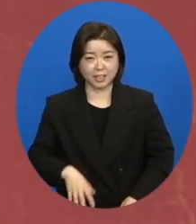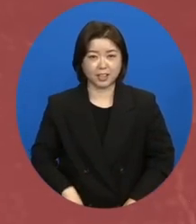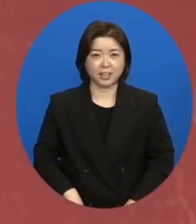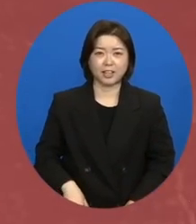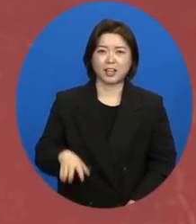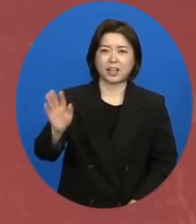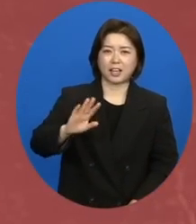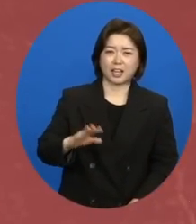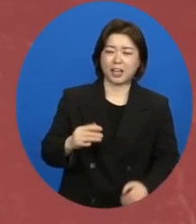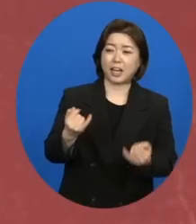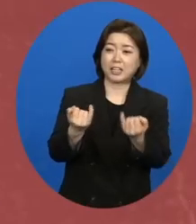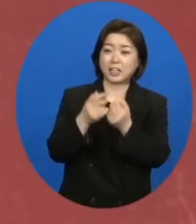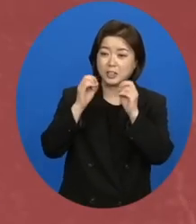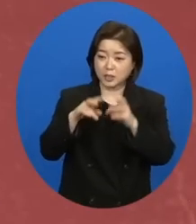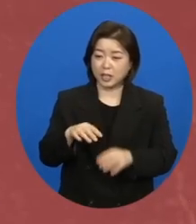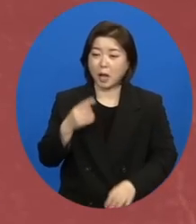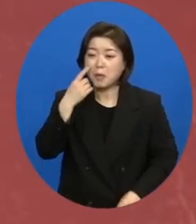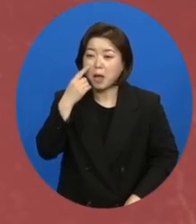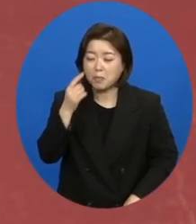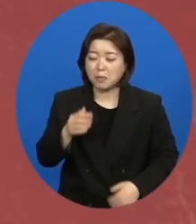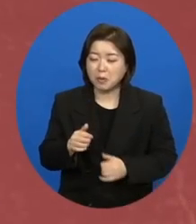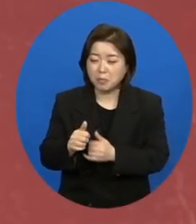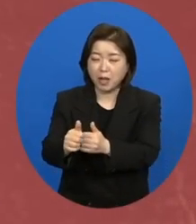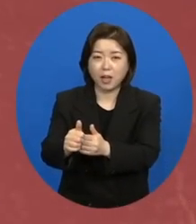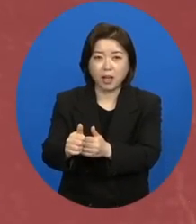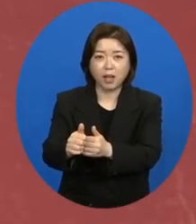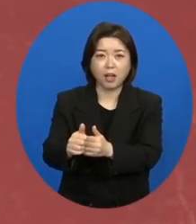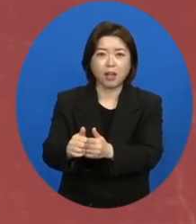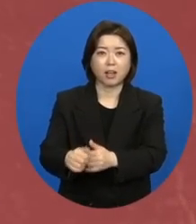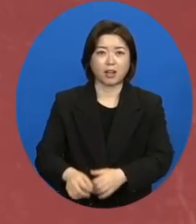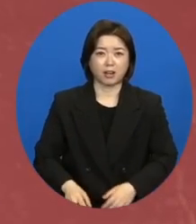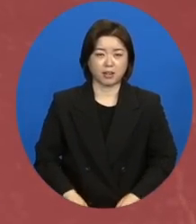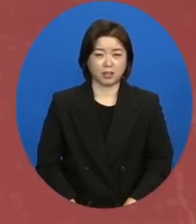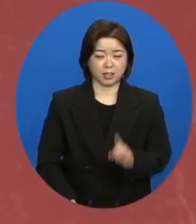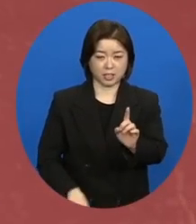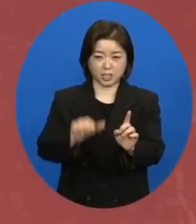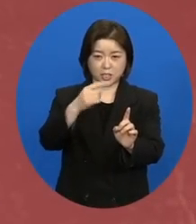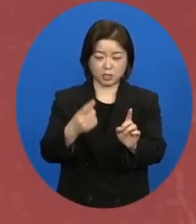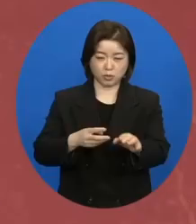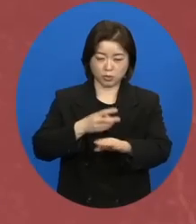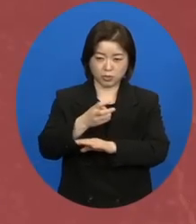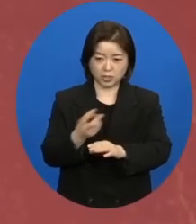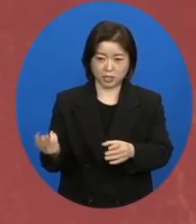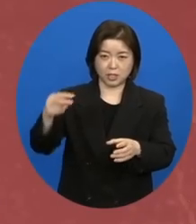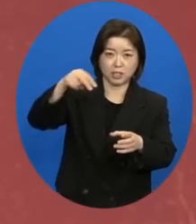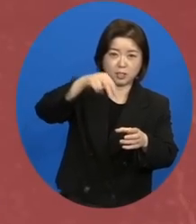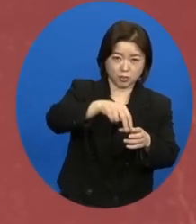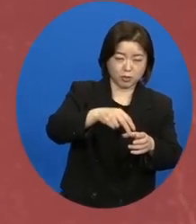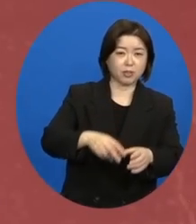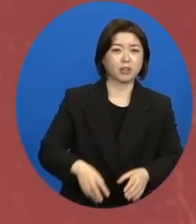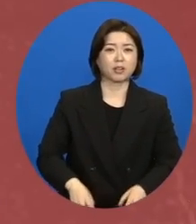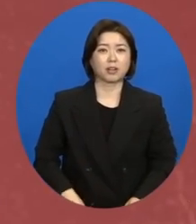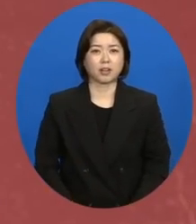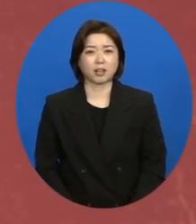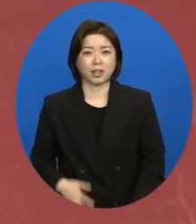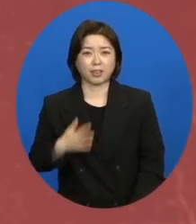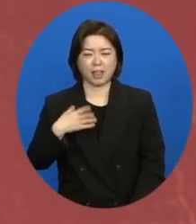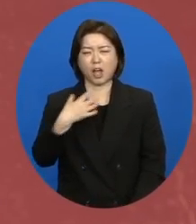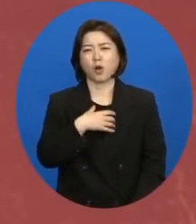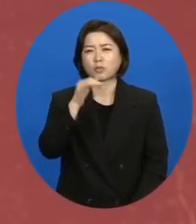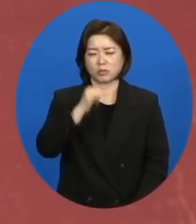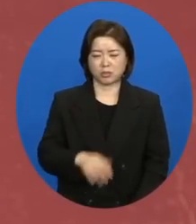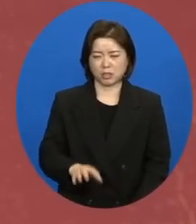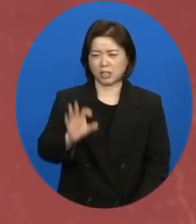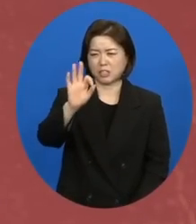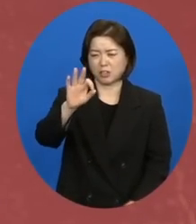여성계가 어떻게 가는지 한번 따라가 봐야겠다. 그래서 딱 따라갔는데 1호차를 딱 타는 순대. 나는 걱정했어요.